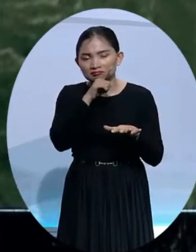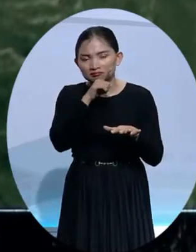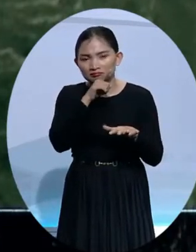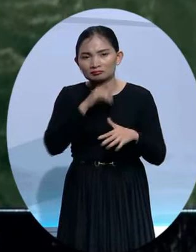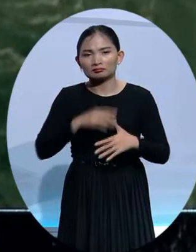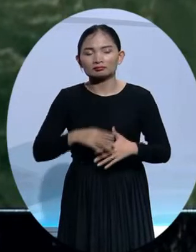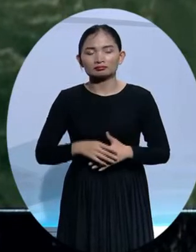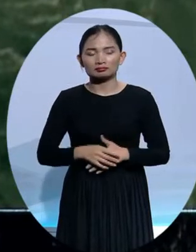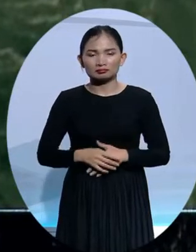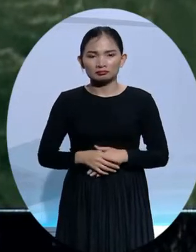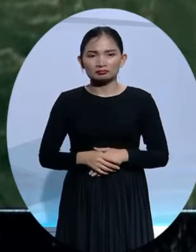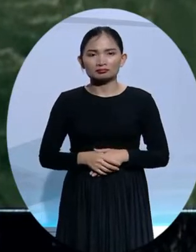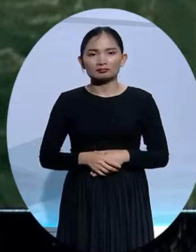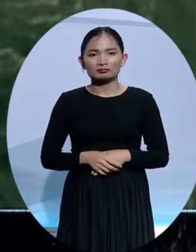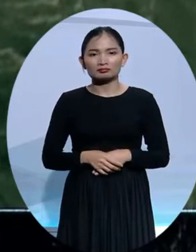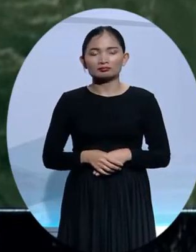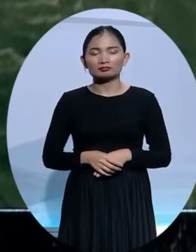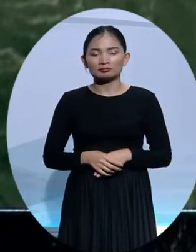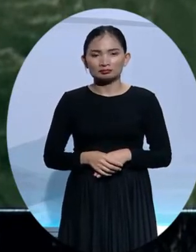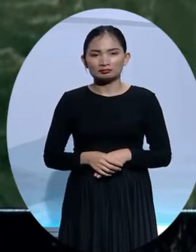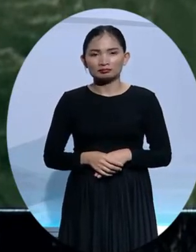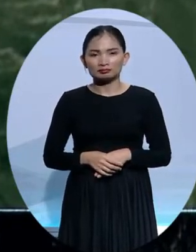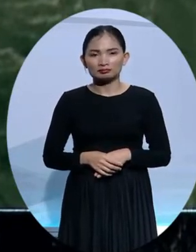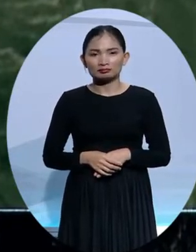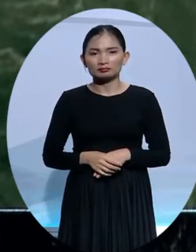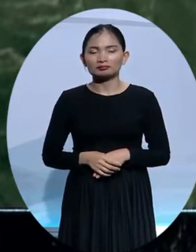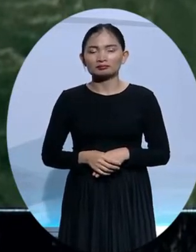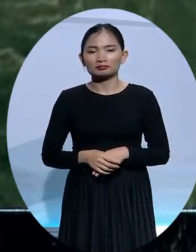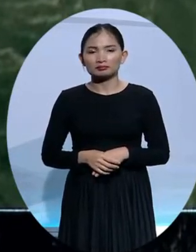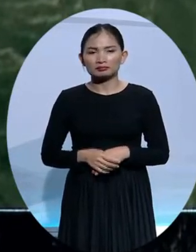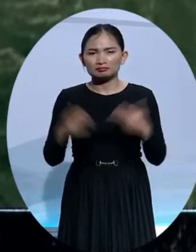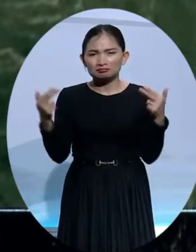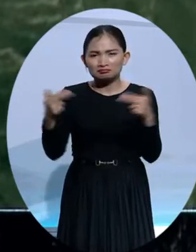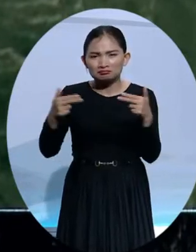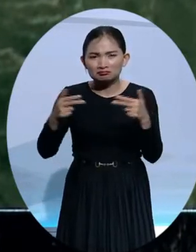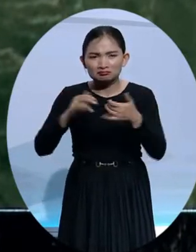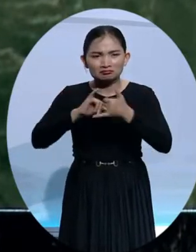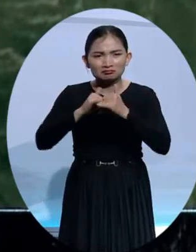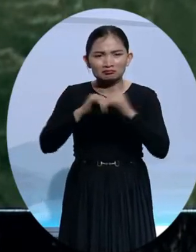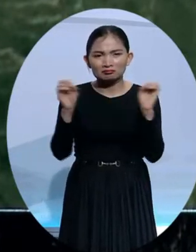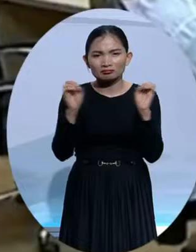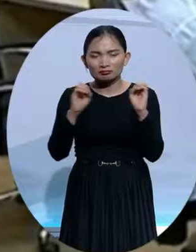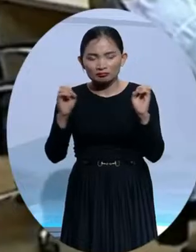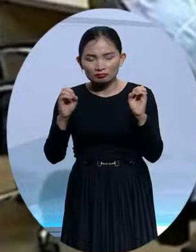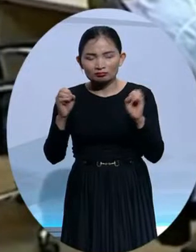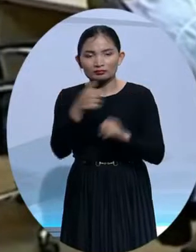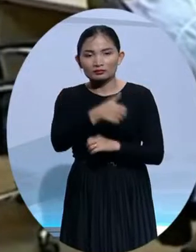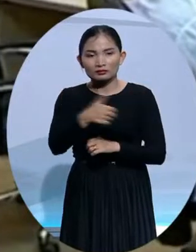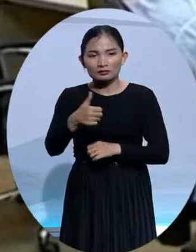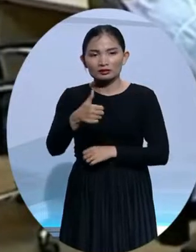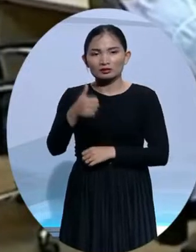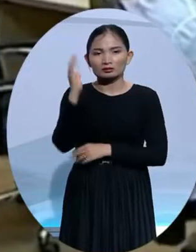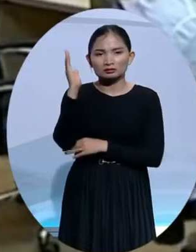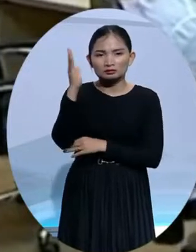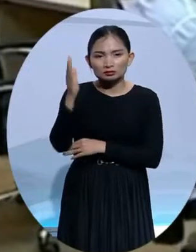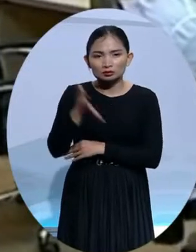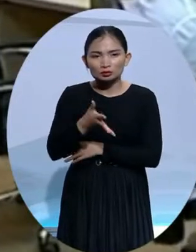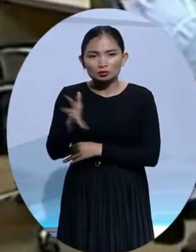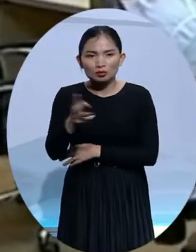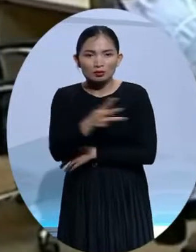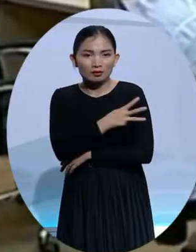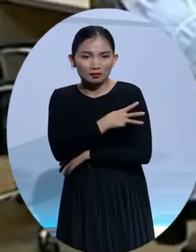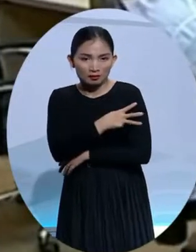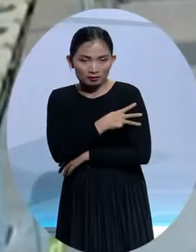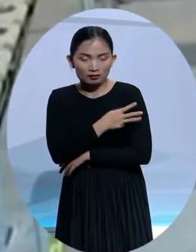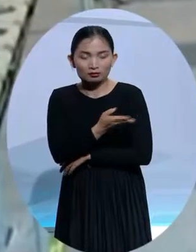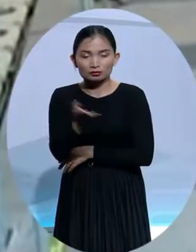Nga cũng tin rằng một cuộc chiến tranh không bao giờ được diễn ra. Đại diện của Nga cũng nhấn mạnh việc Iran nói lại việc thực hiện thỏa thuận hạt nhân